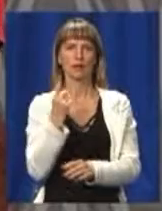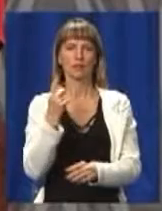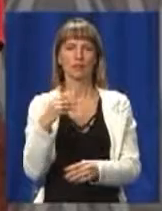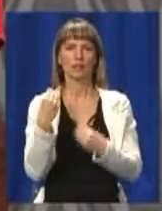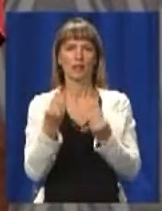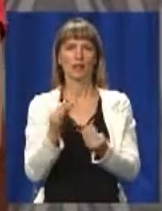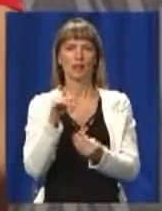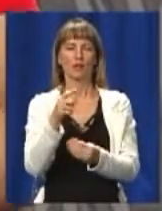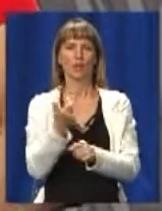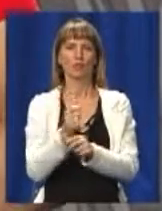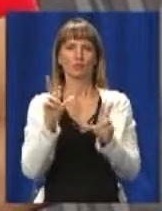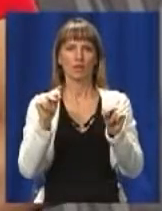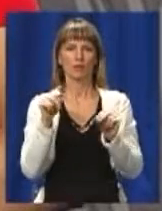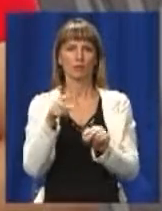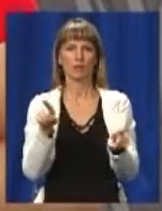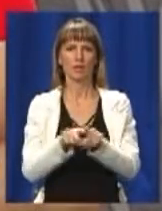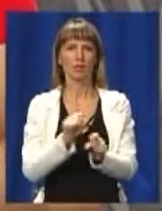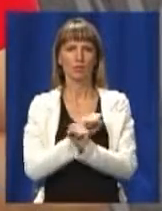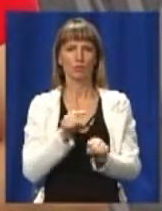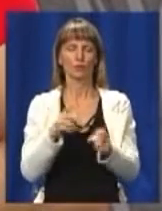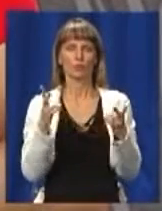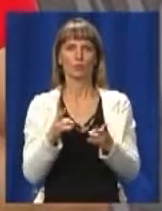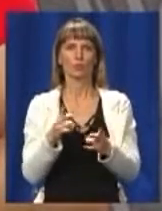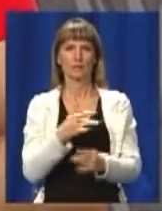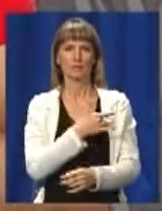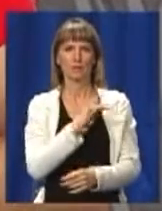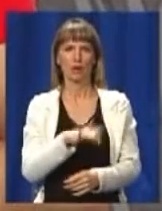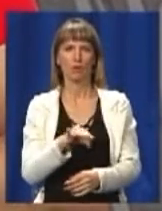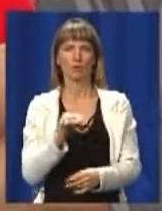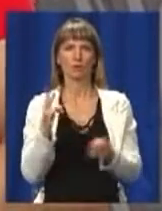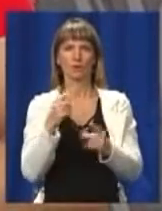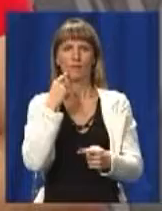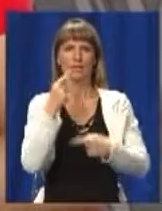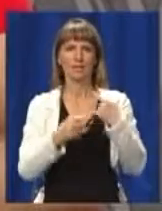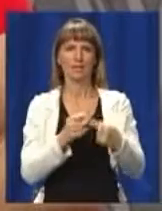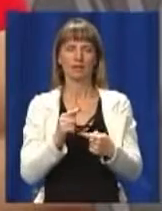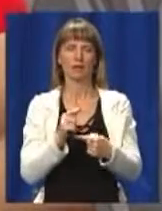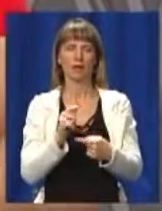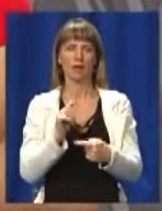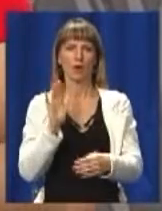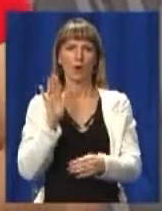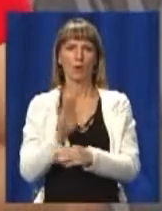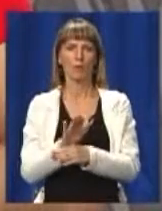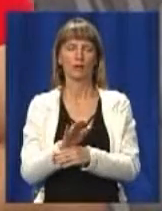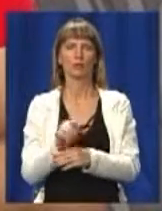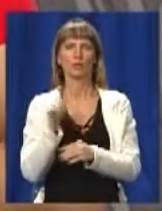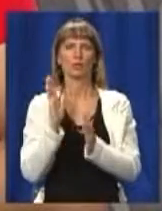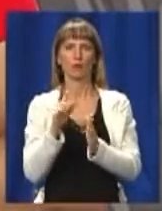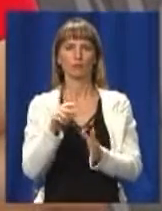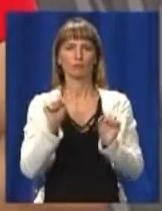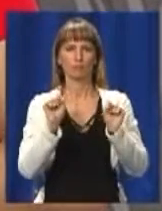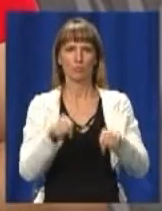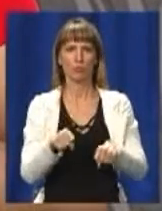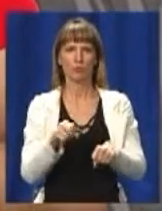даєш, і вона дуже-дуже щаслива. Ні, тут так не можна, тут потрібно так, знаєте, сурово, і потрібно постійно командувати, командувати, командувати. Лише тоді